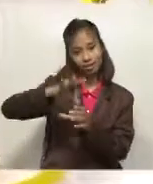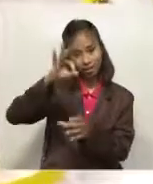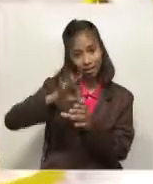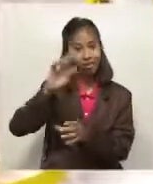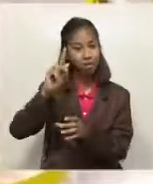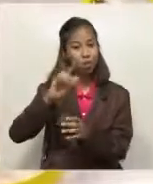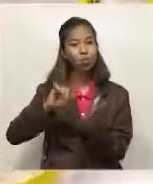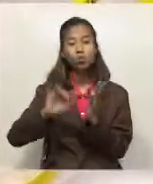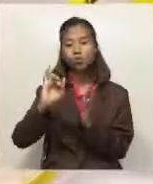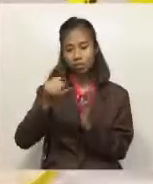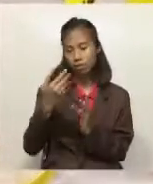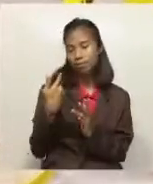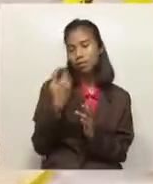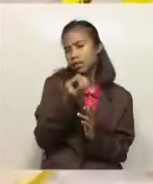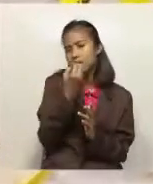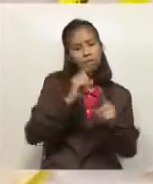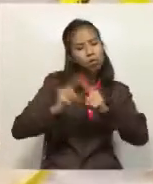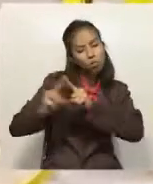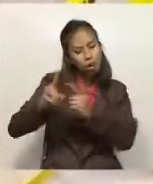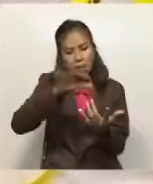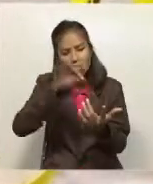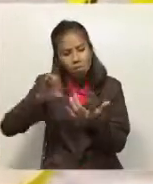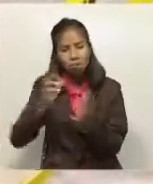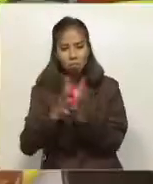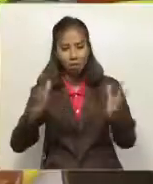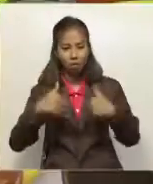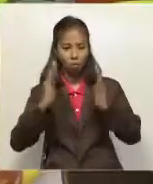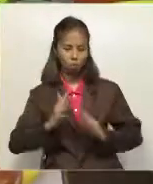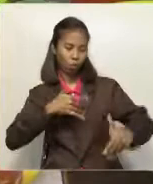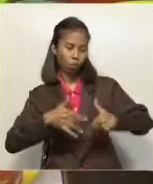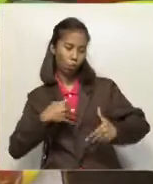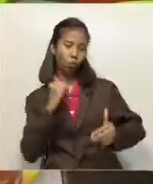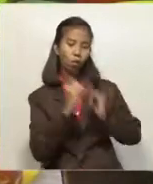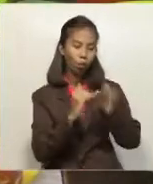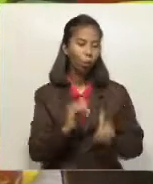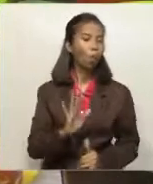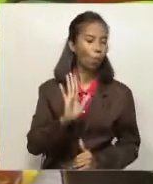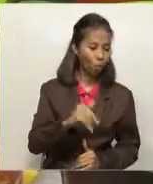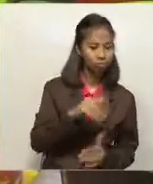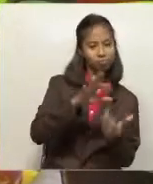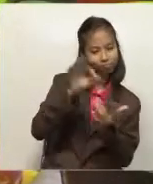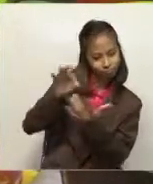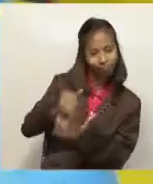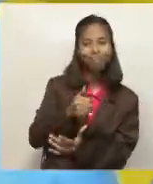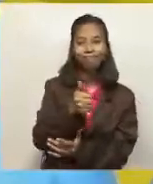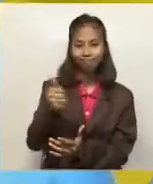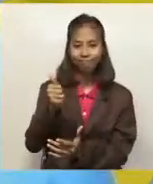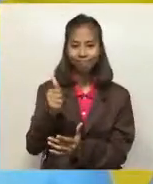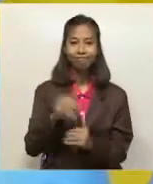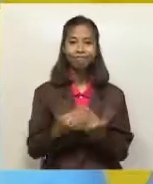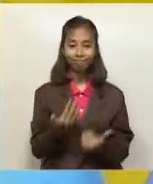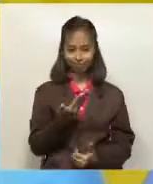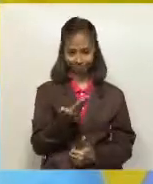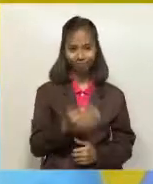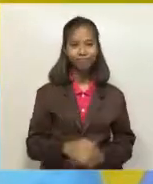บเจนะคะก็มีให้เลือกหลากหลายอย่างด้วยกันเป็นที่ถูกอกถูกใจกับผู้ที่มาซื้อของที่เยาวราชกันอย่างเนืองแน่นเลยค่ะไปฟังเสียงกัน